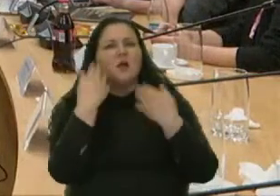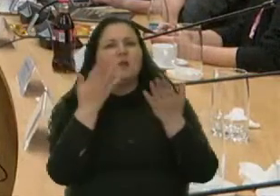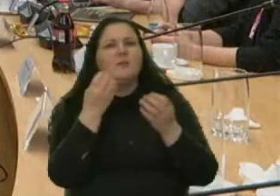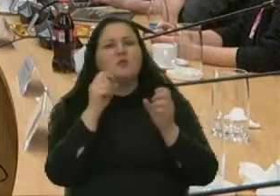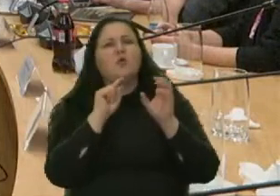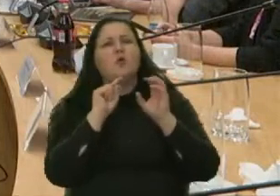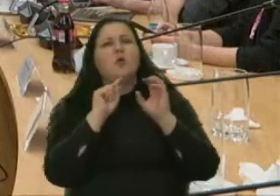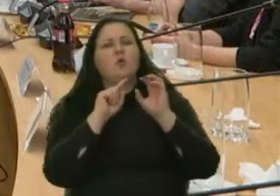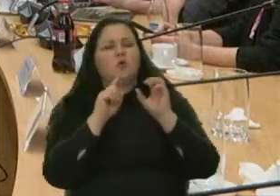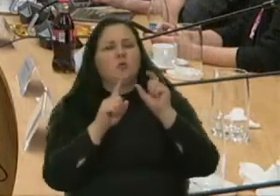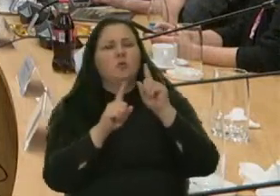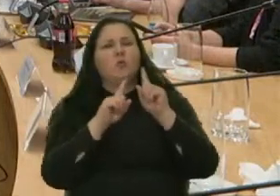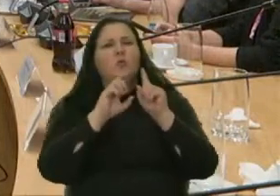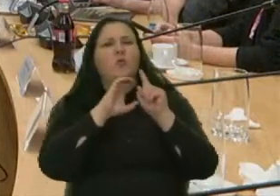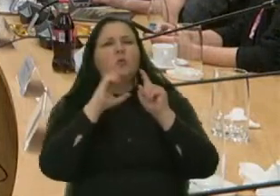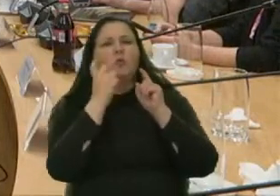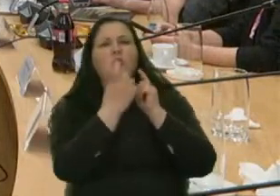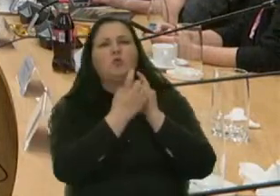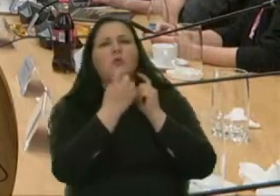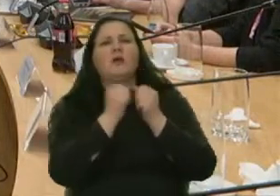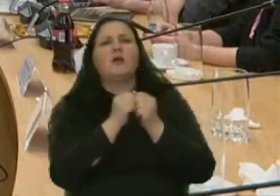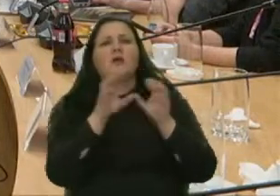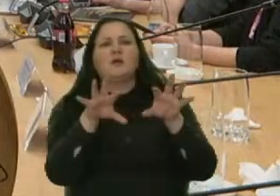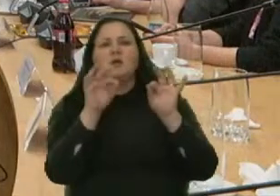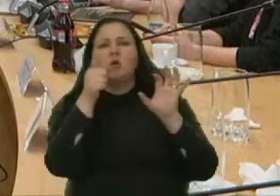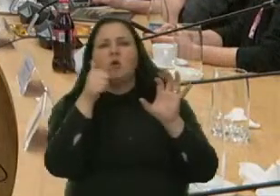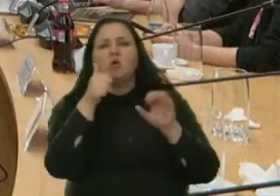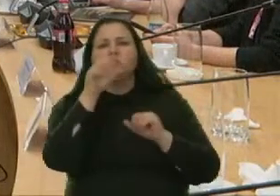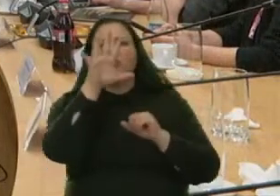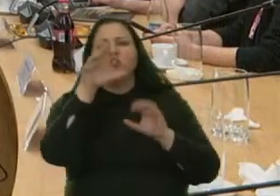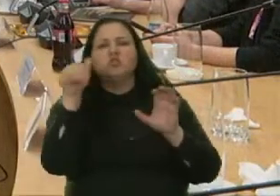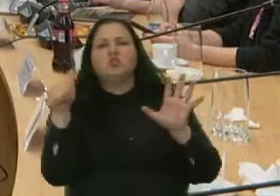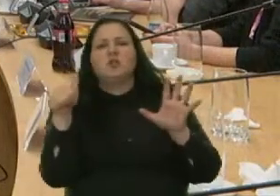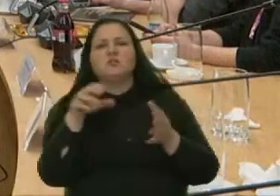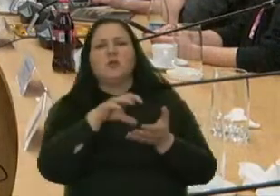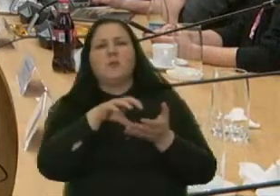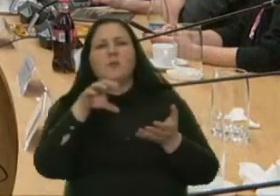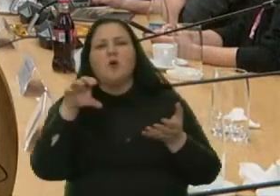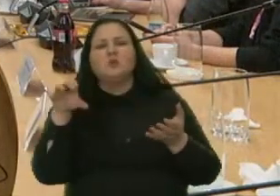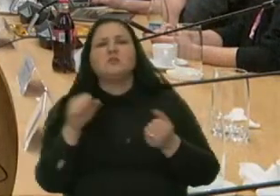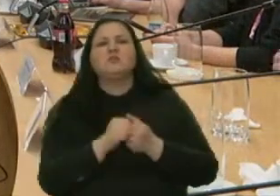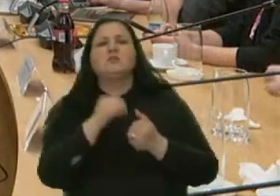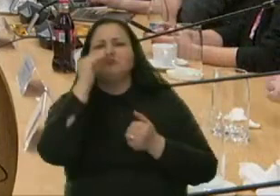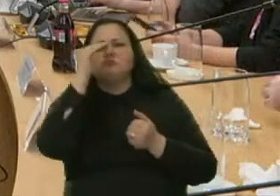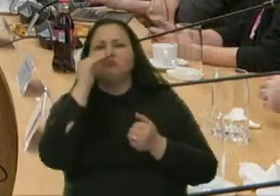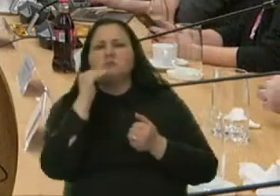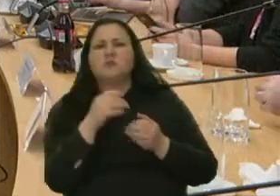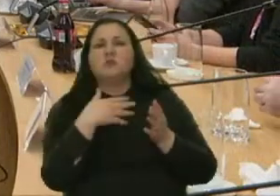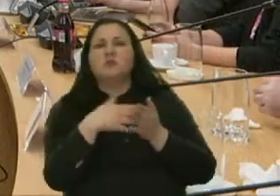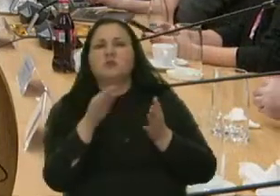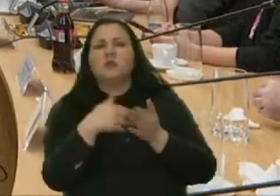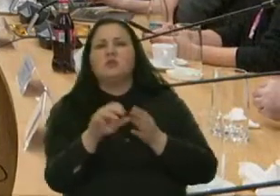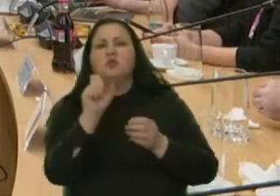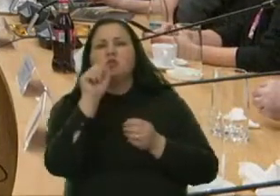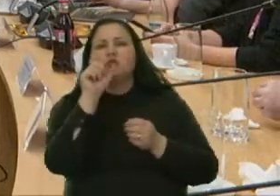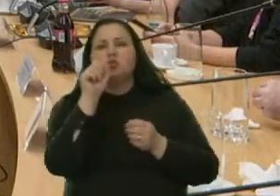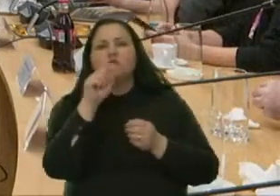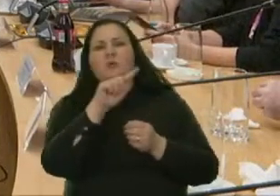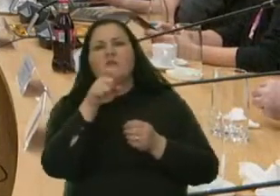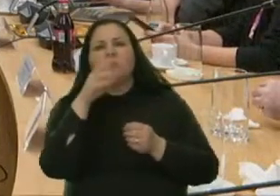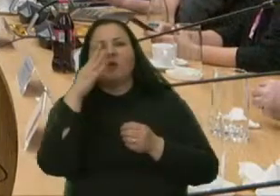găsim 156 de poziții cheltuind în total 12 milioane 12,4 milioane